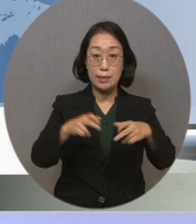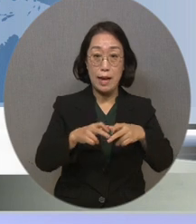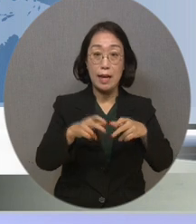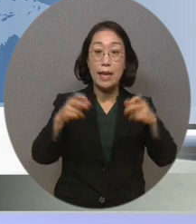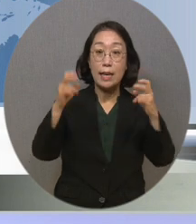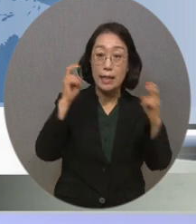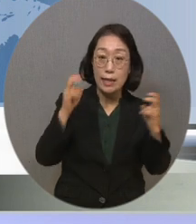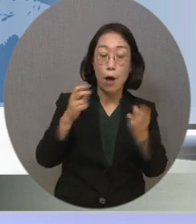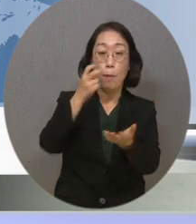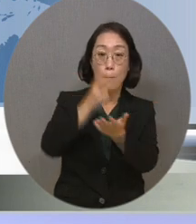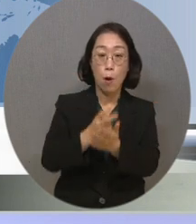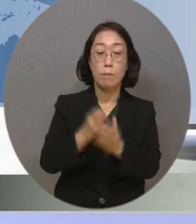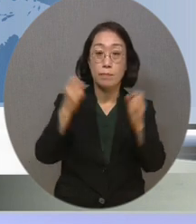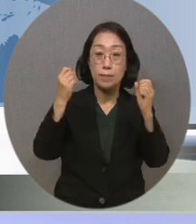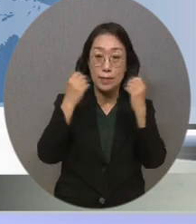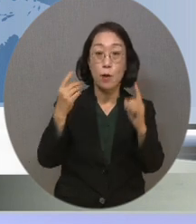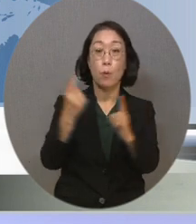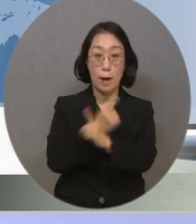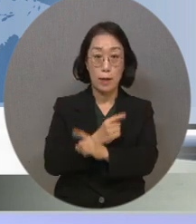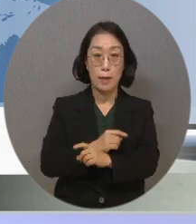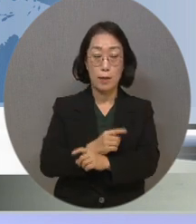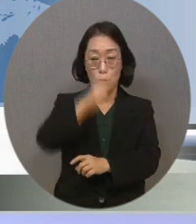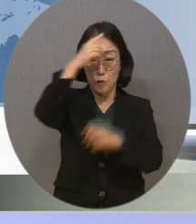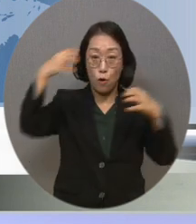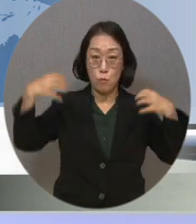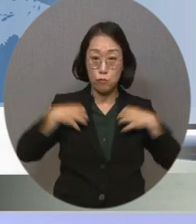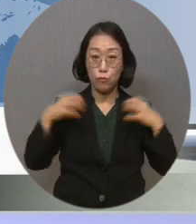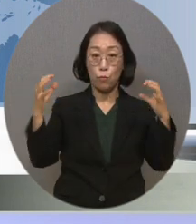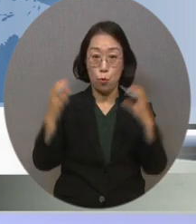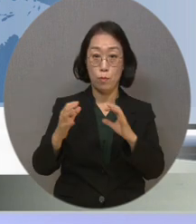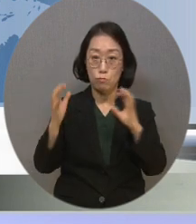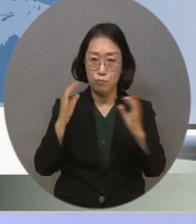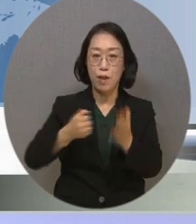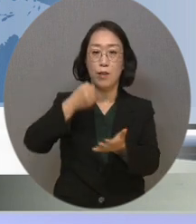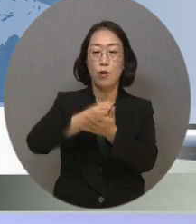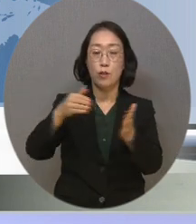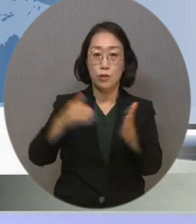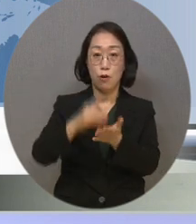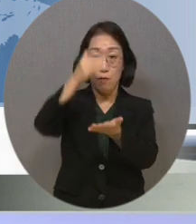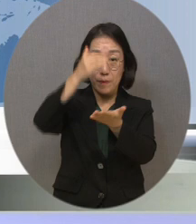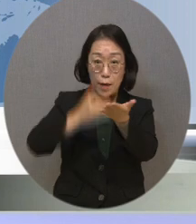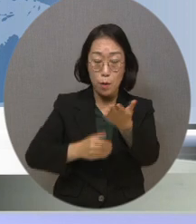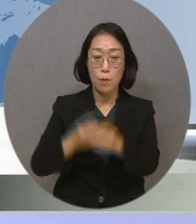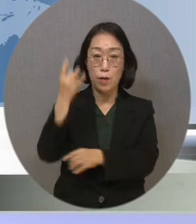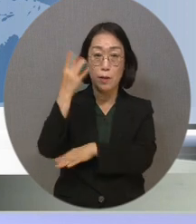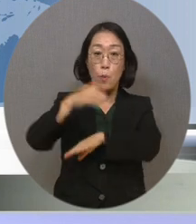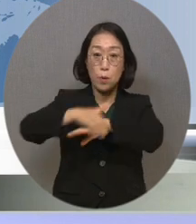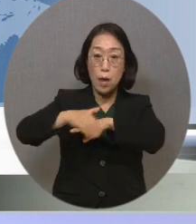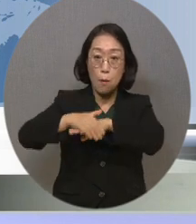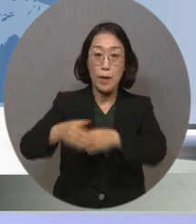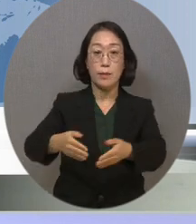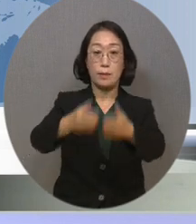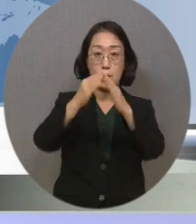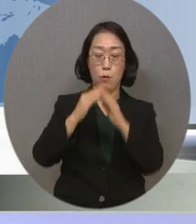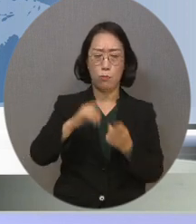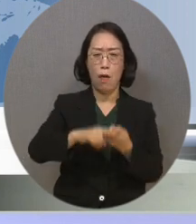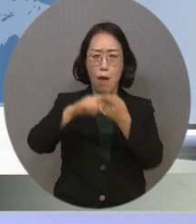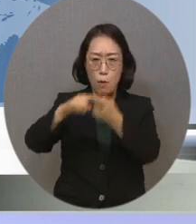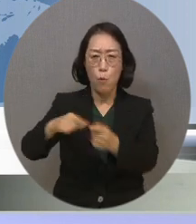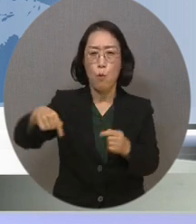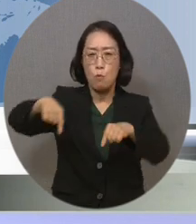장애인기업법 시행령 개정안이 국무회의에서 의결됐습니다. 개정안에는 기본계획 수립과 시행에 필요한